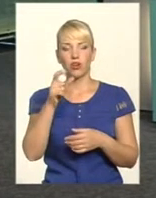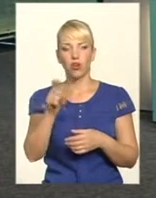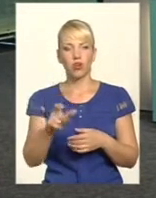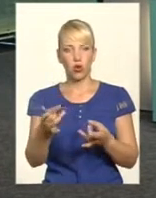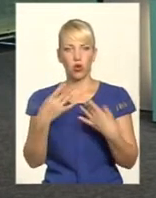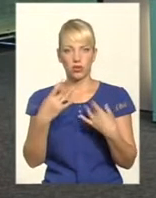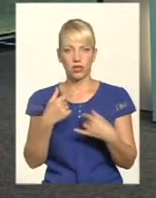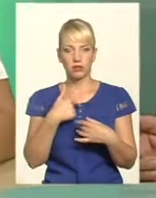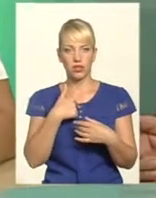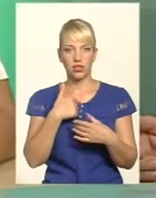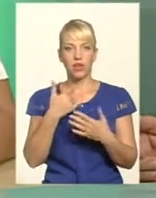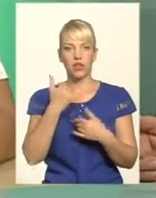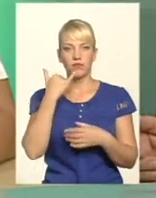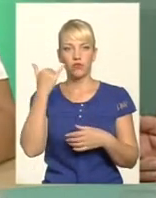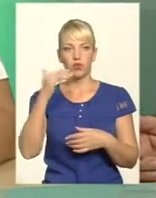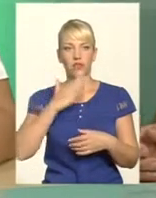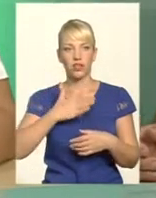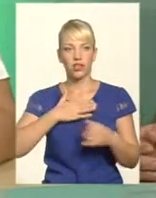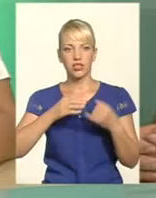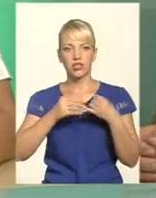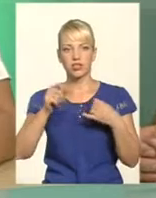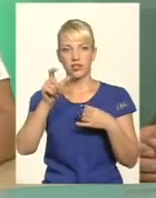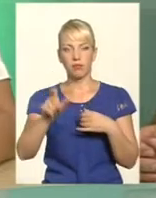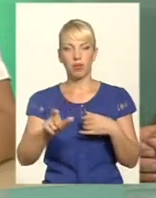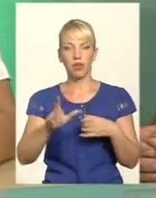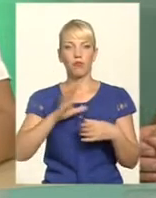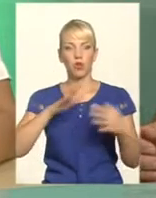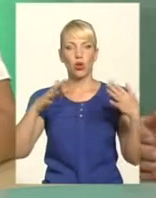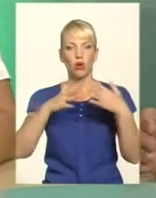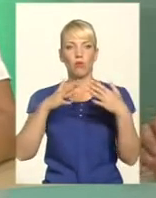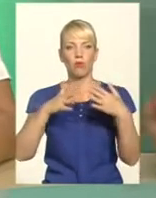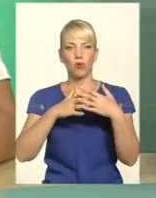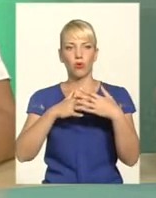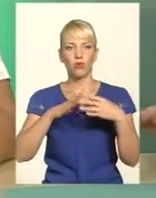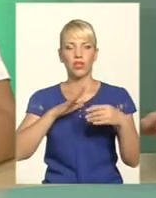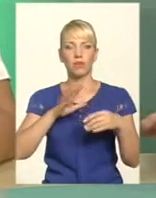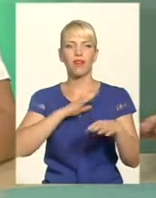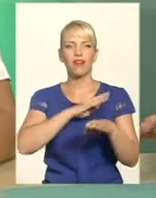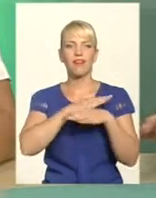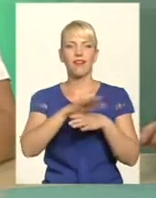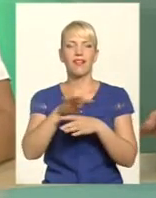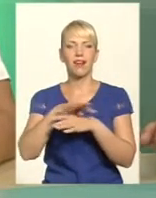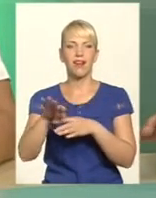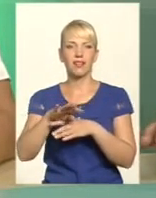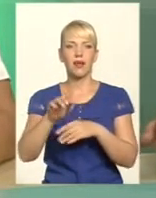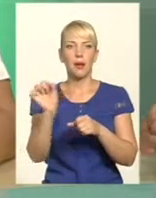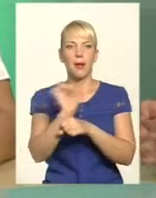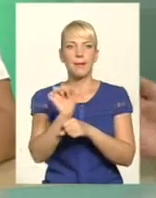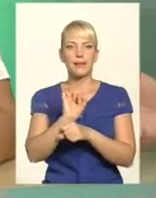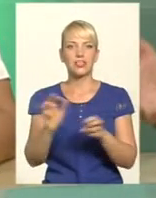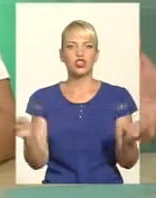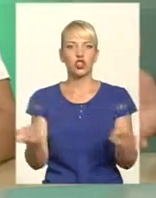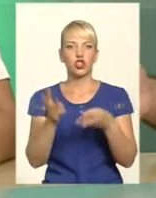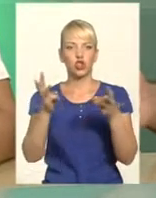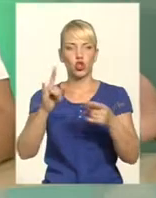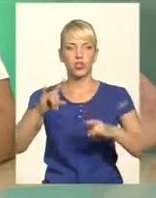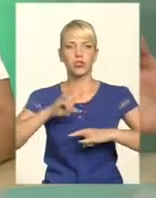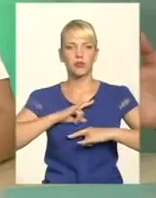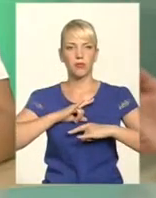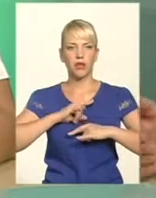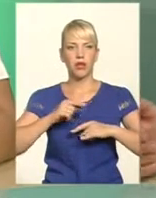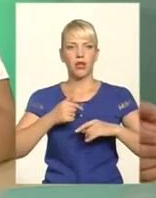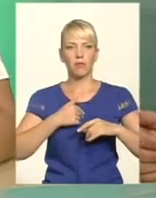що дзвонить наш земляк, відбувалися бойові дії, гаради накрили, машини згоріли з амуніцією. От ми носимо його